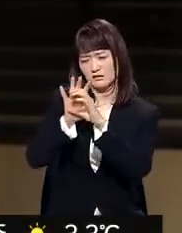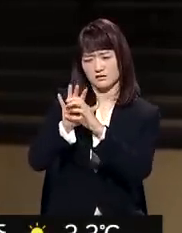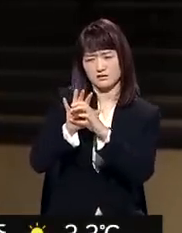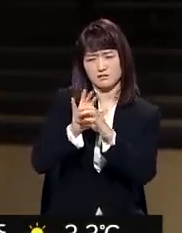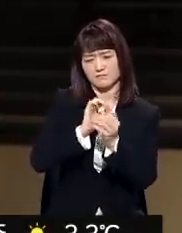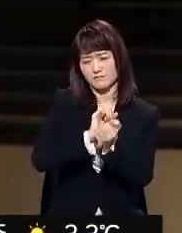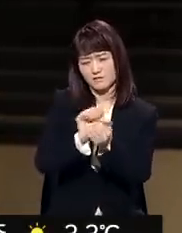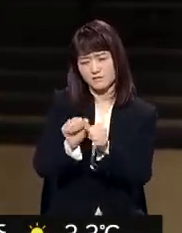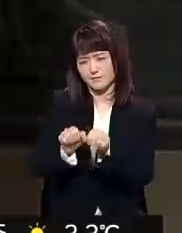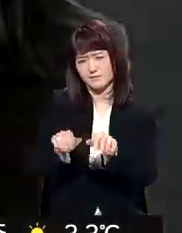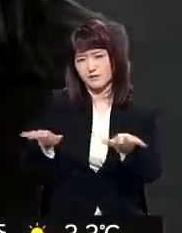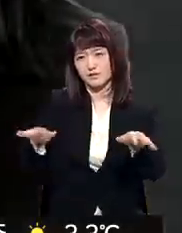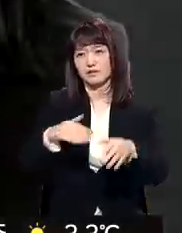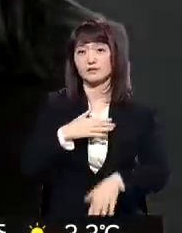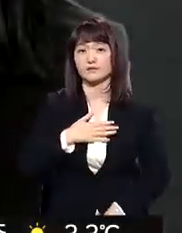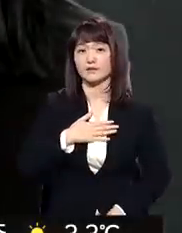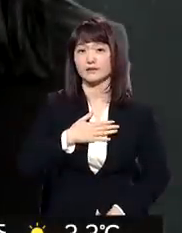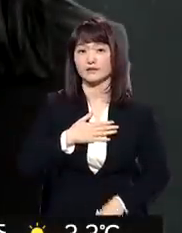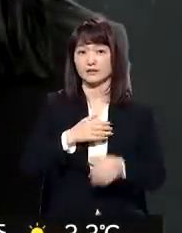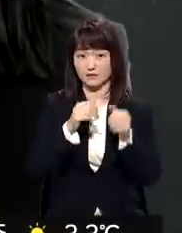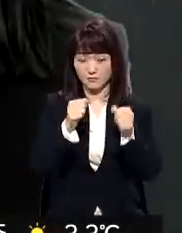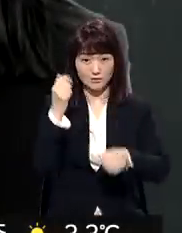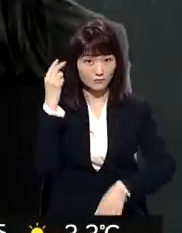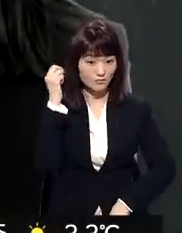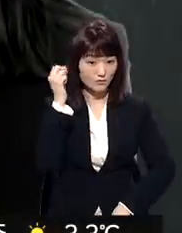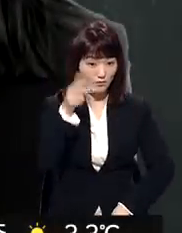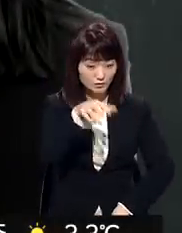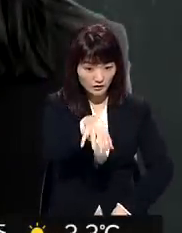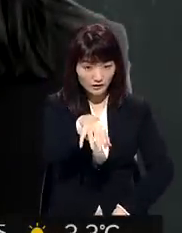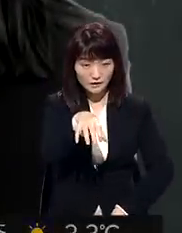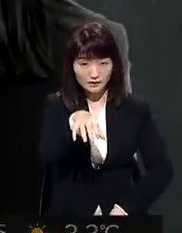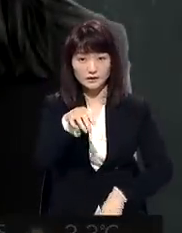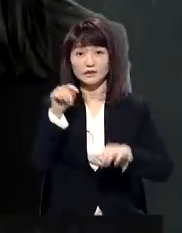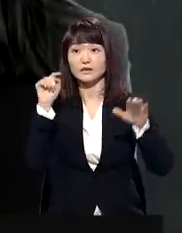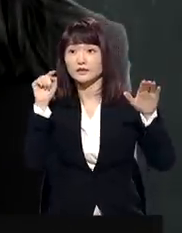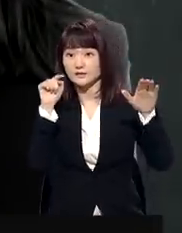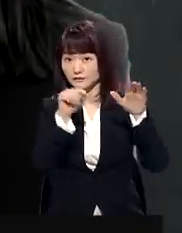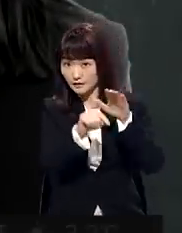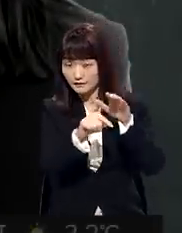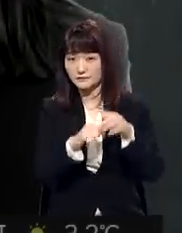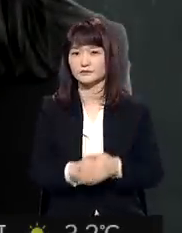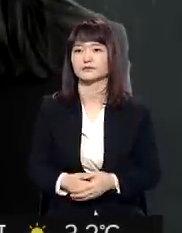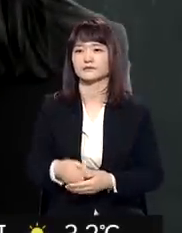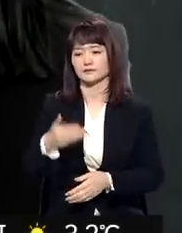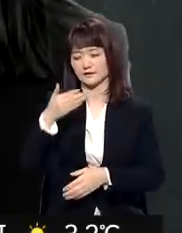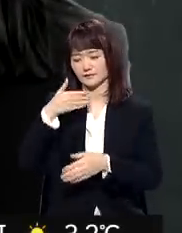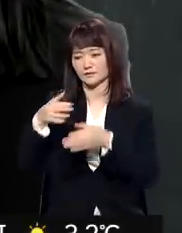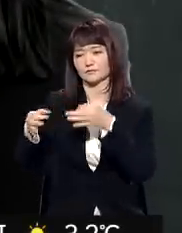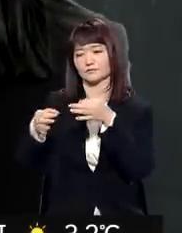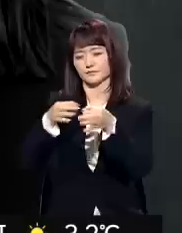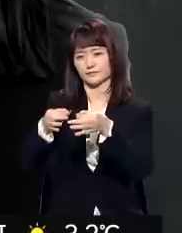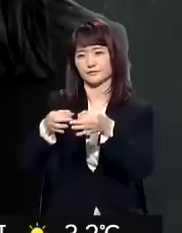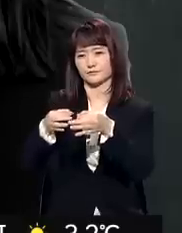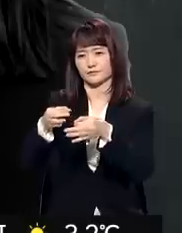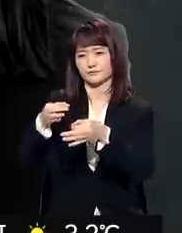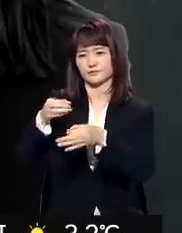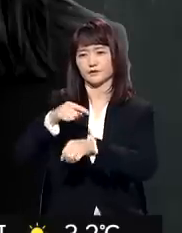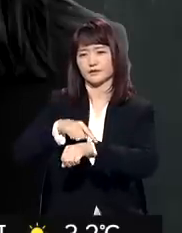시점이니까 내가 머무는 호텔에 가서 2차를 좀 하자라고 얘기를 했고요 식당이 문을 빨리 닫으니까요